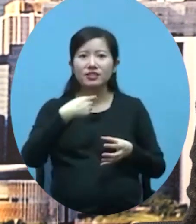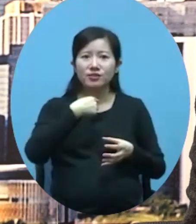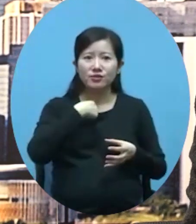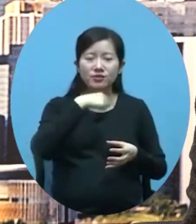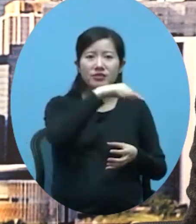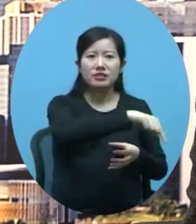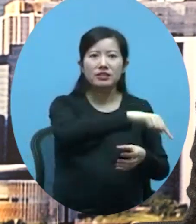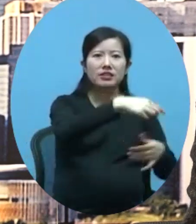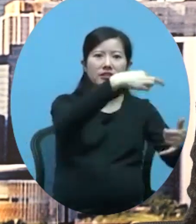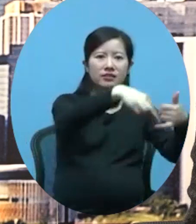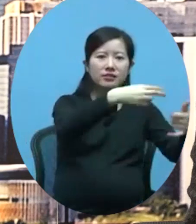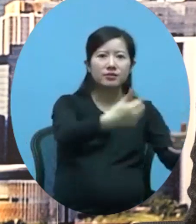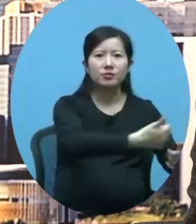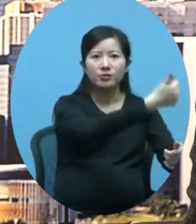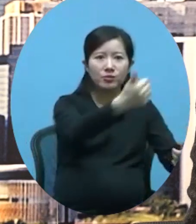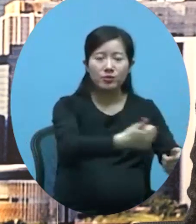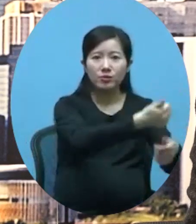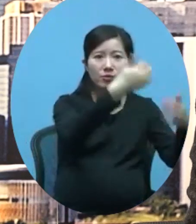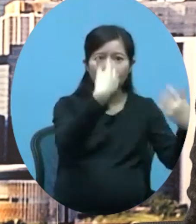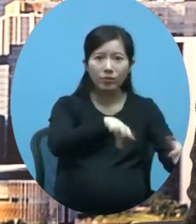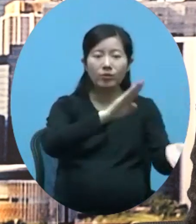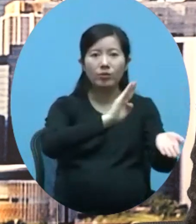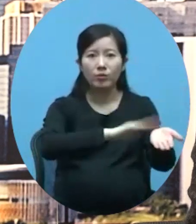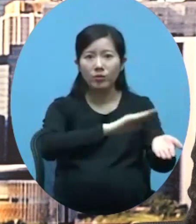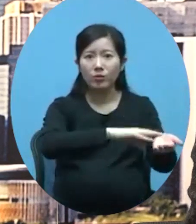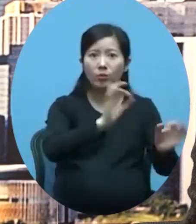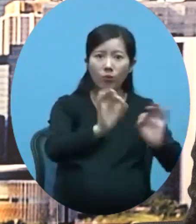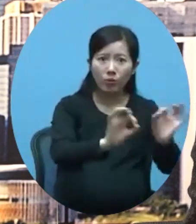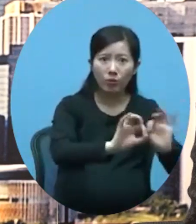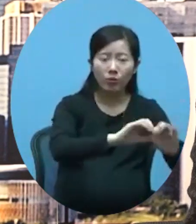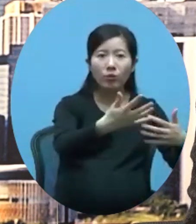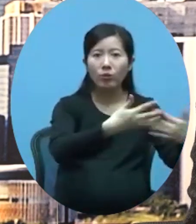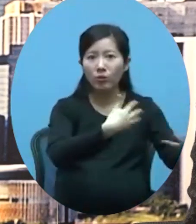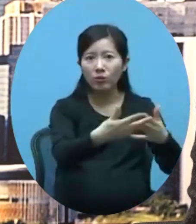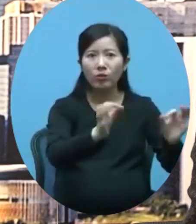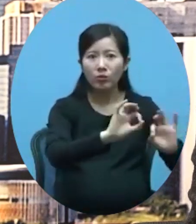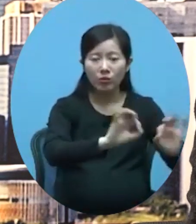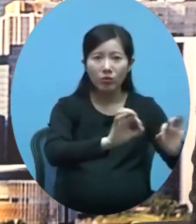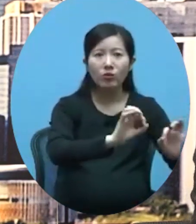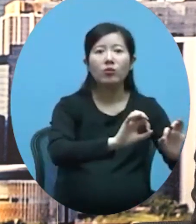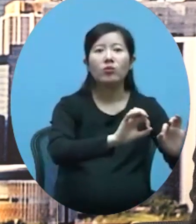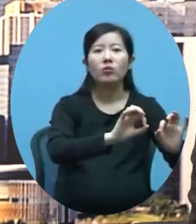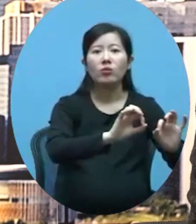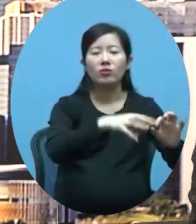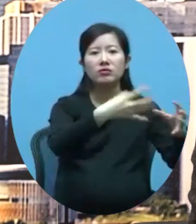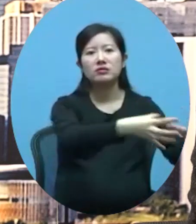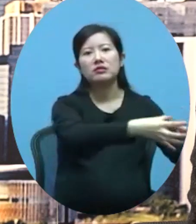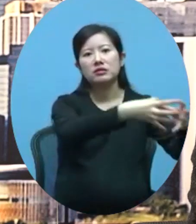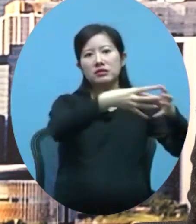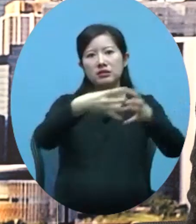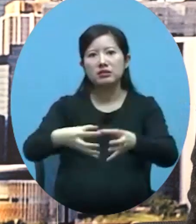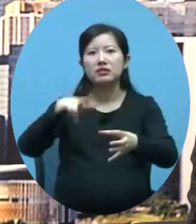完成测试和测试是任性才可以离开和上我们安排的